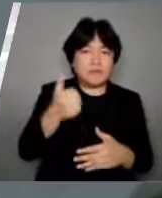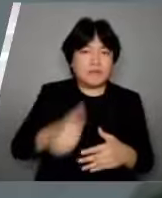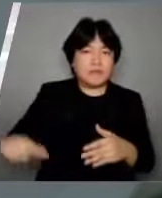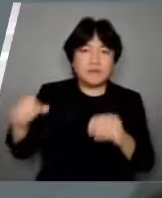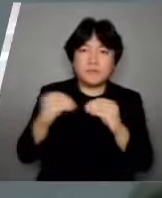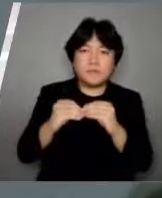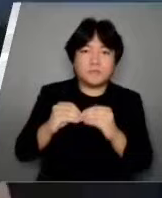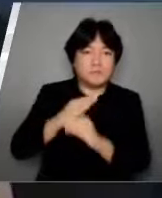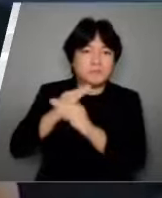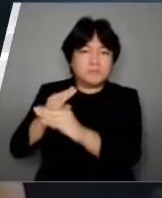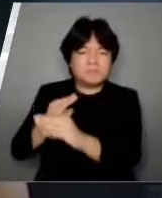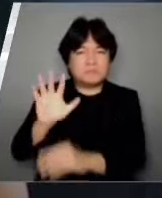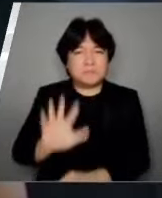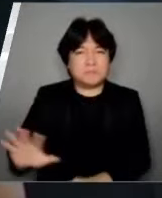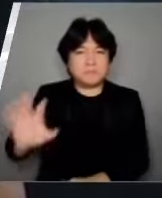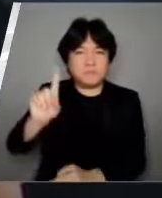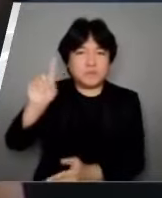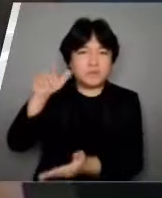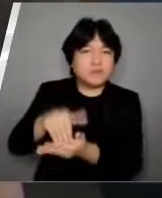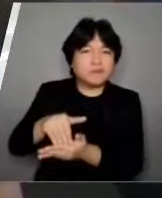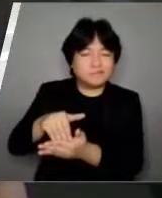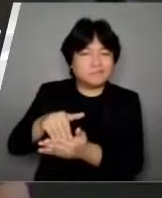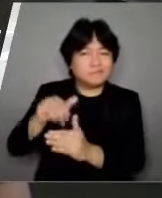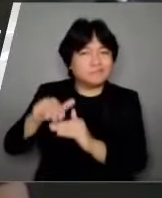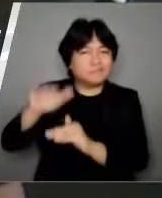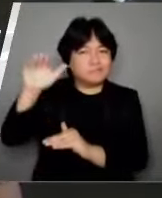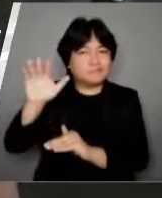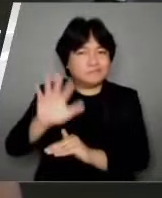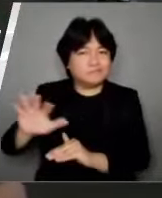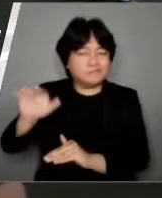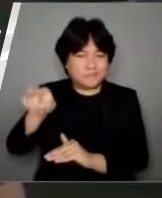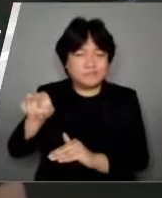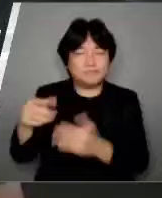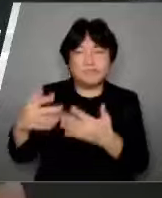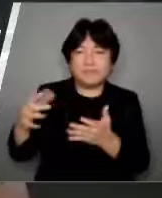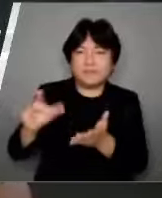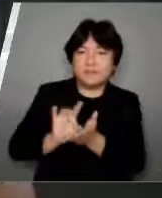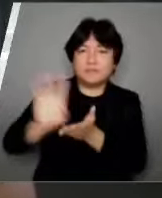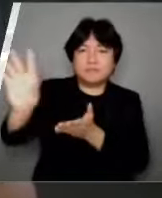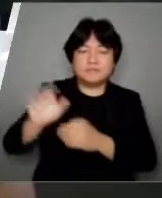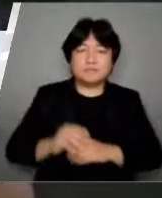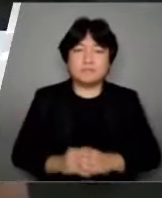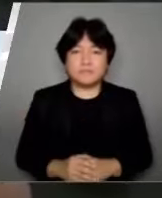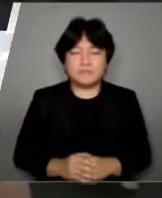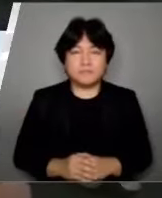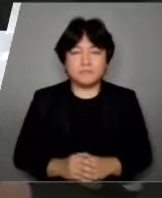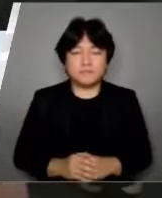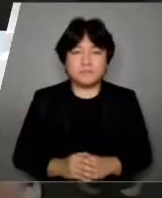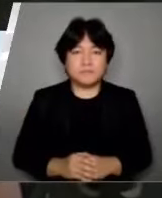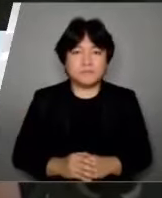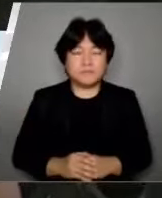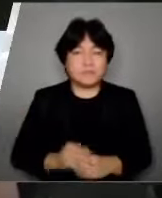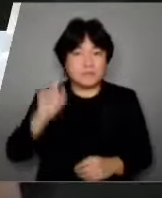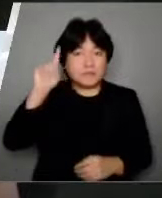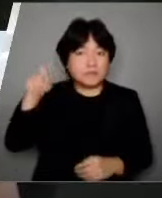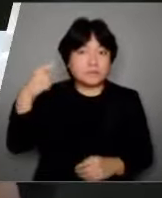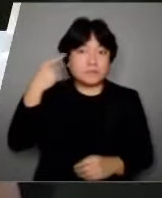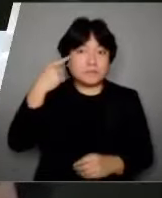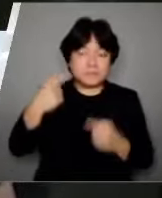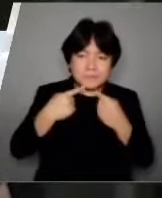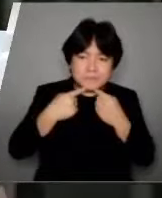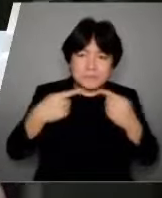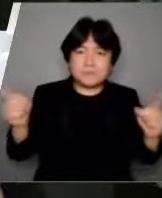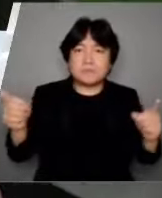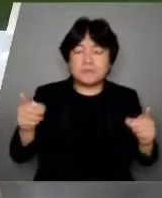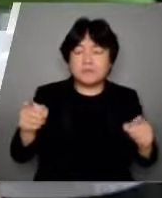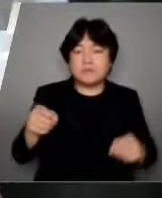POGO worker. Sa nakaambang tuloy ang pagsasara ng mga POGO sa bansa, nakikiusap ang pamahalaan sa mga foreign POGO workers na kusa na lang